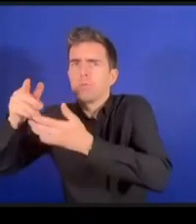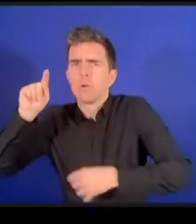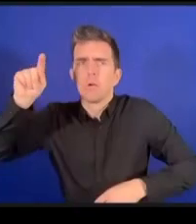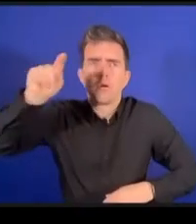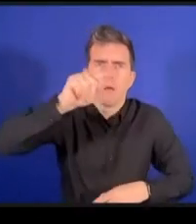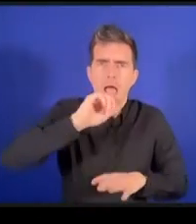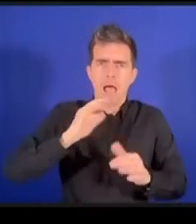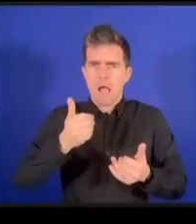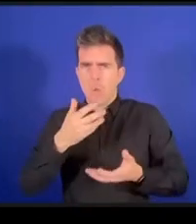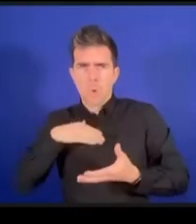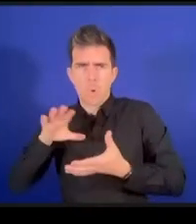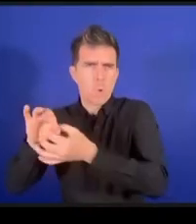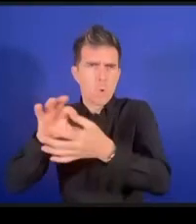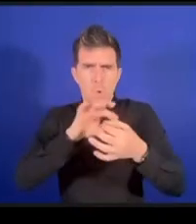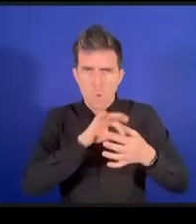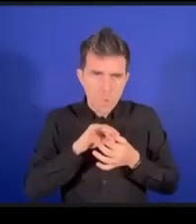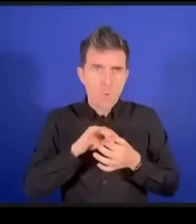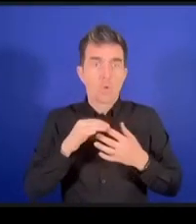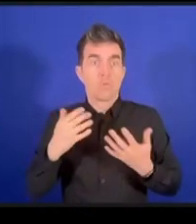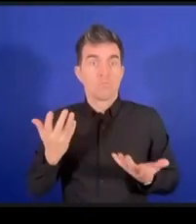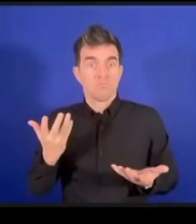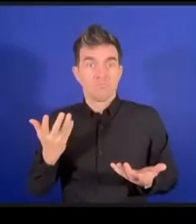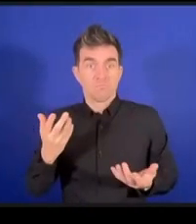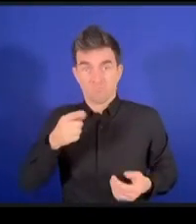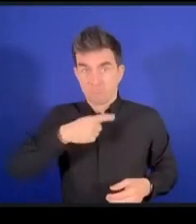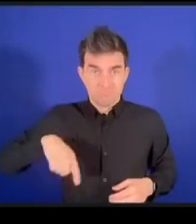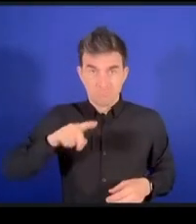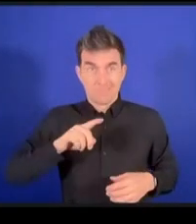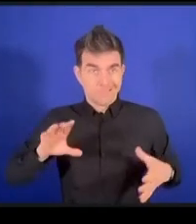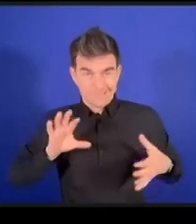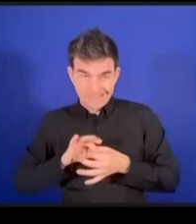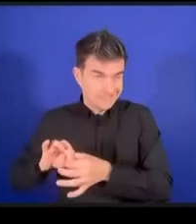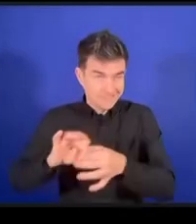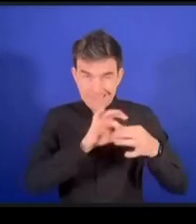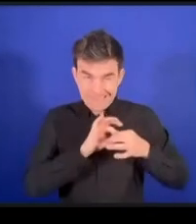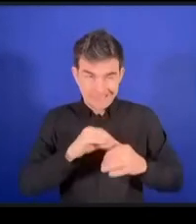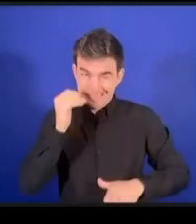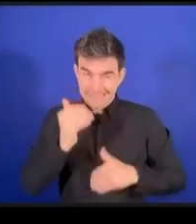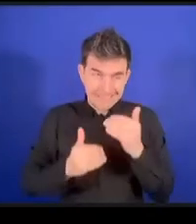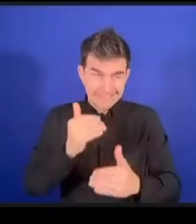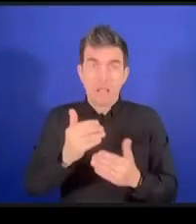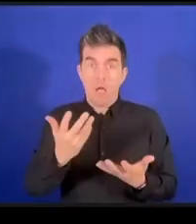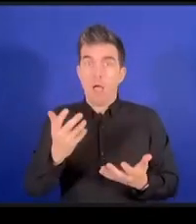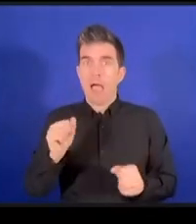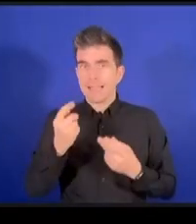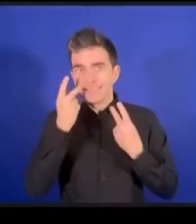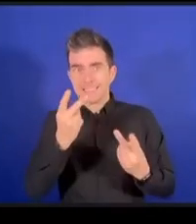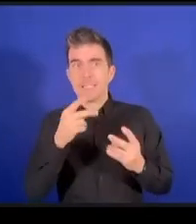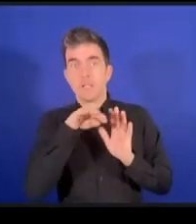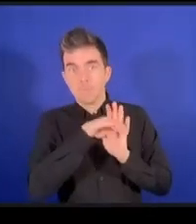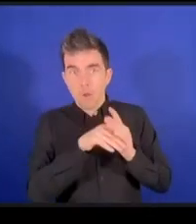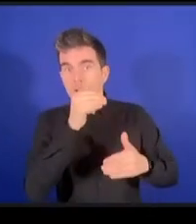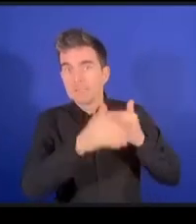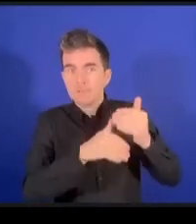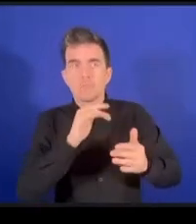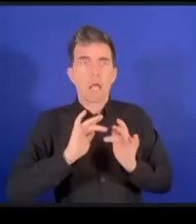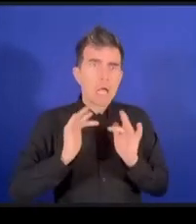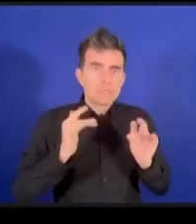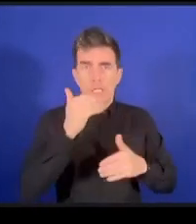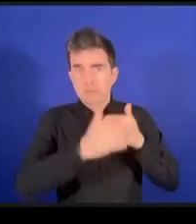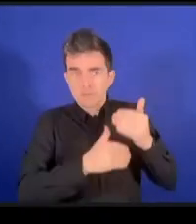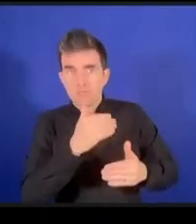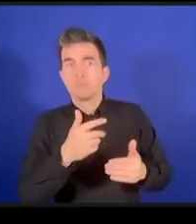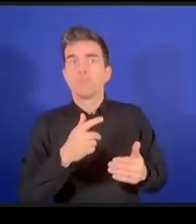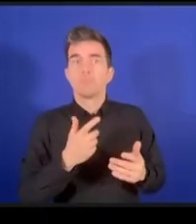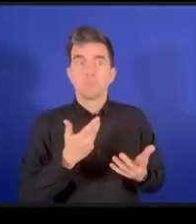больше и с тем чтобы наша работа была синхронизирована с работой